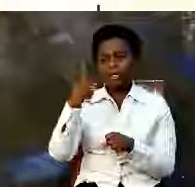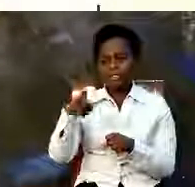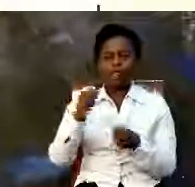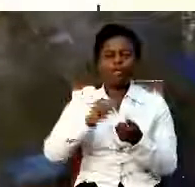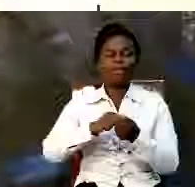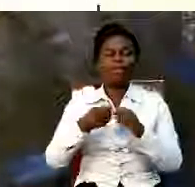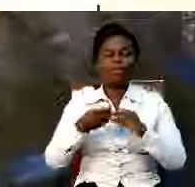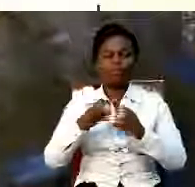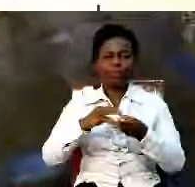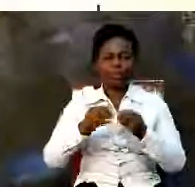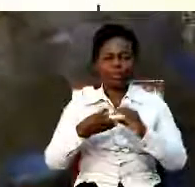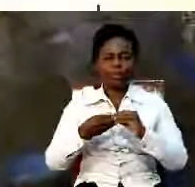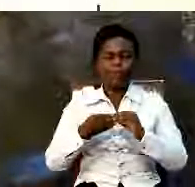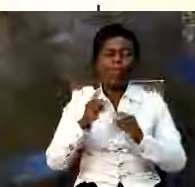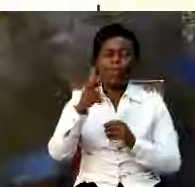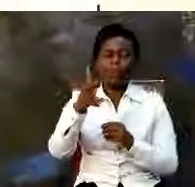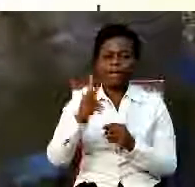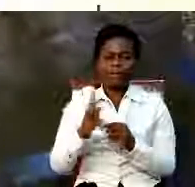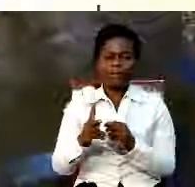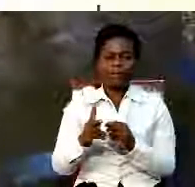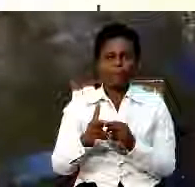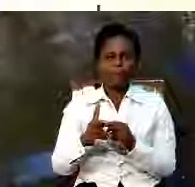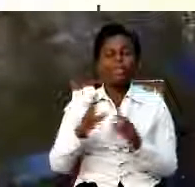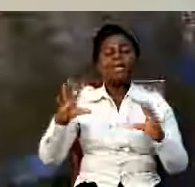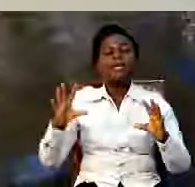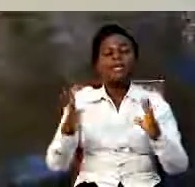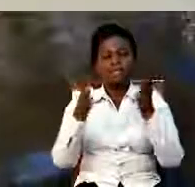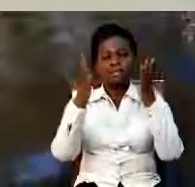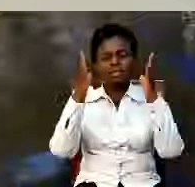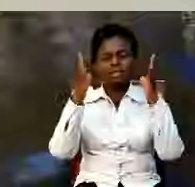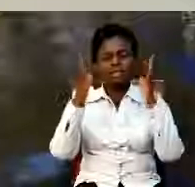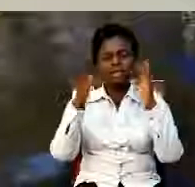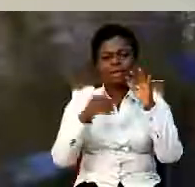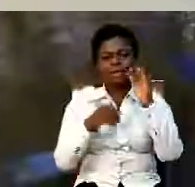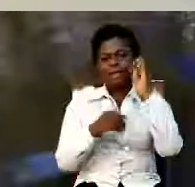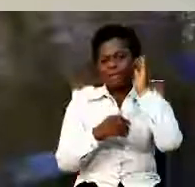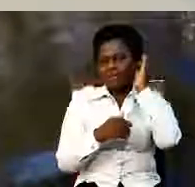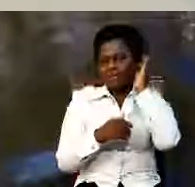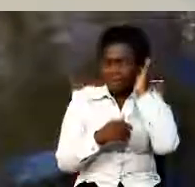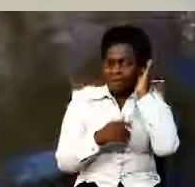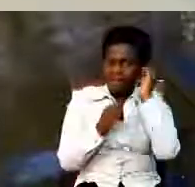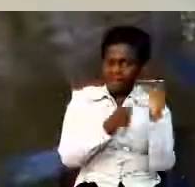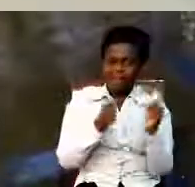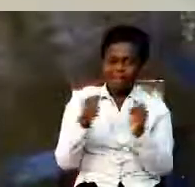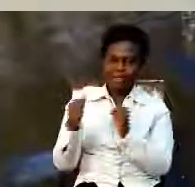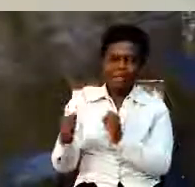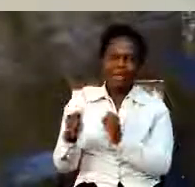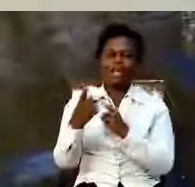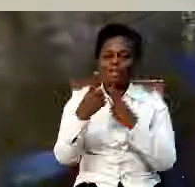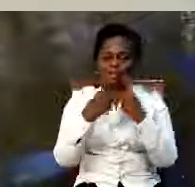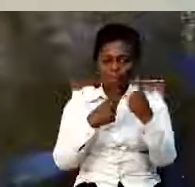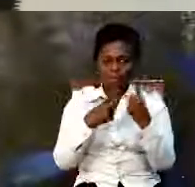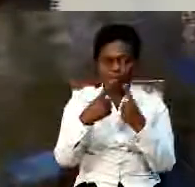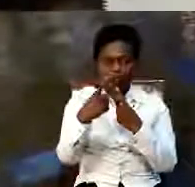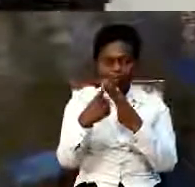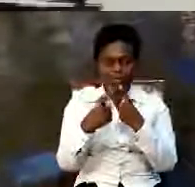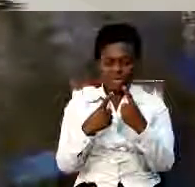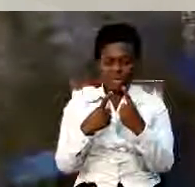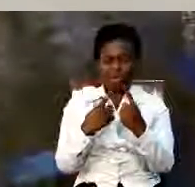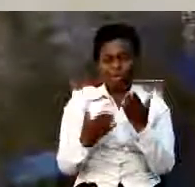walivyoumbwa. Kwa hiyo ishi, tenda, zungumza kwa namna ambayo